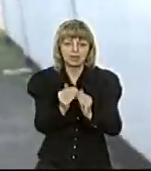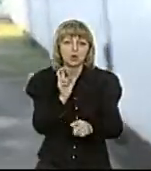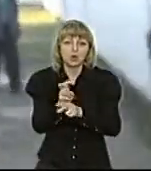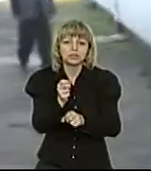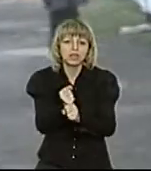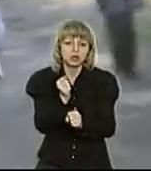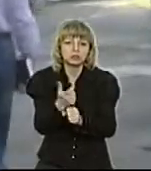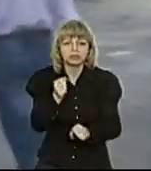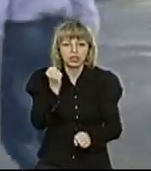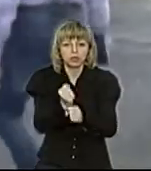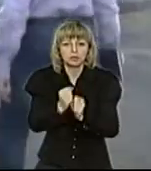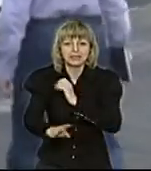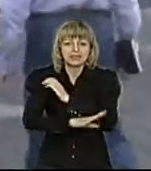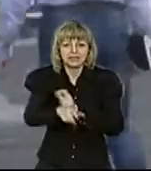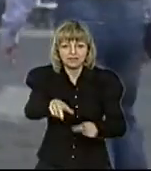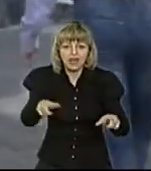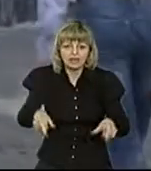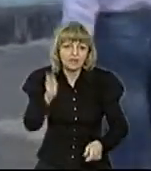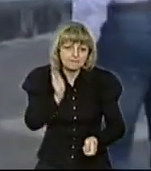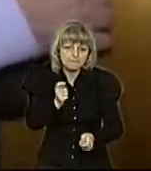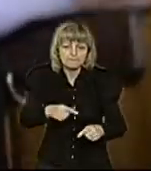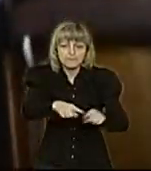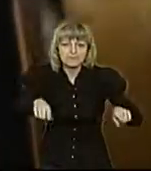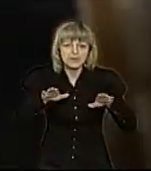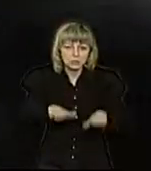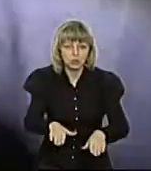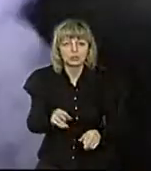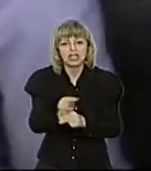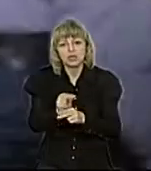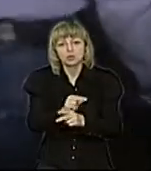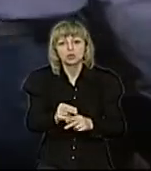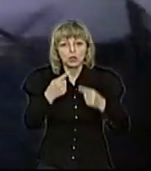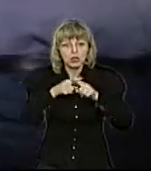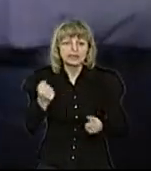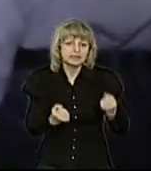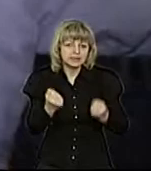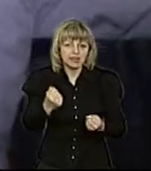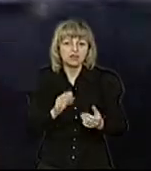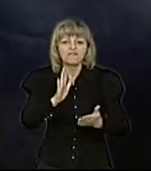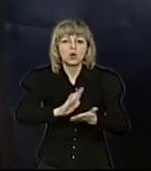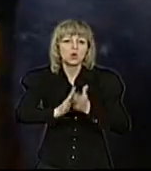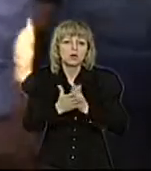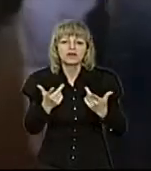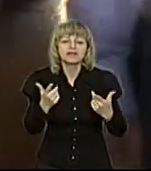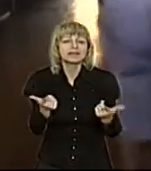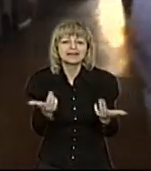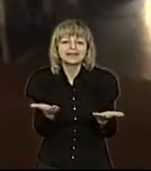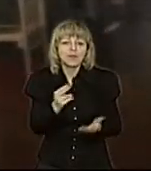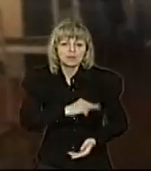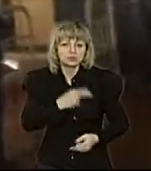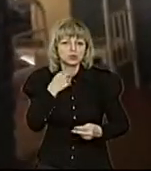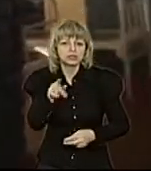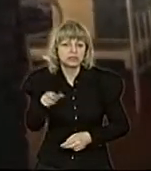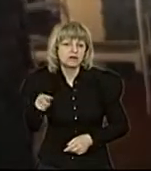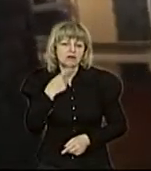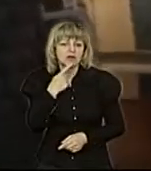де виготовляють дерев'яні піддони, ремонтують техніку. Умовами, в яких працюють засуджені, ревізор Олександр Сичов каже, що